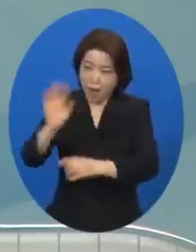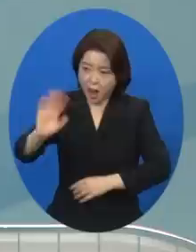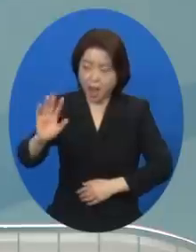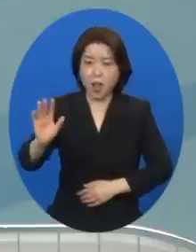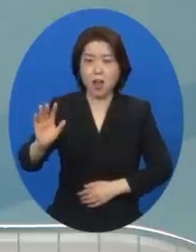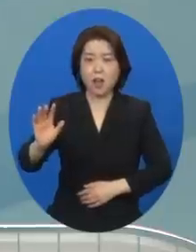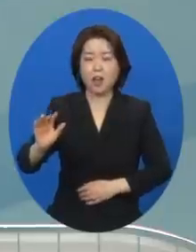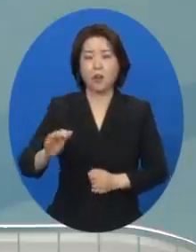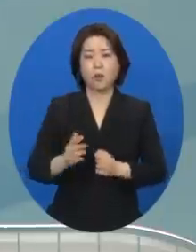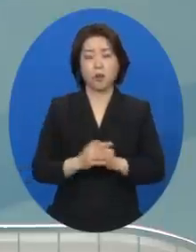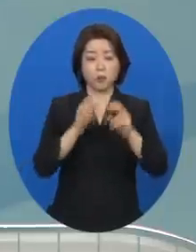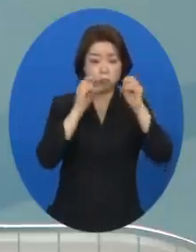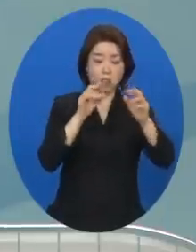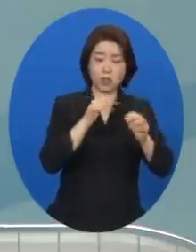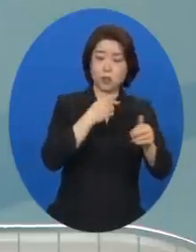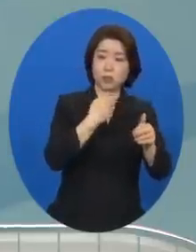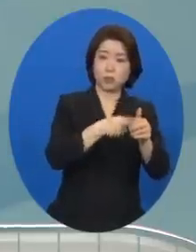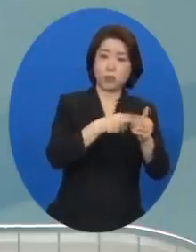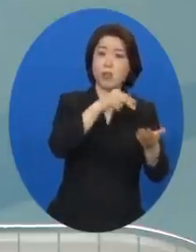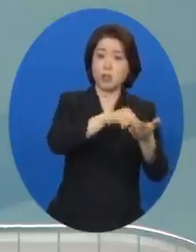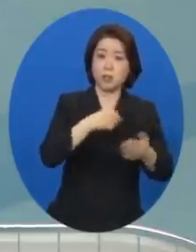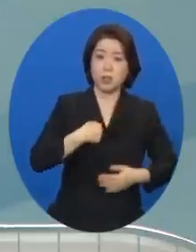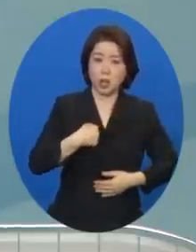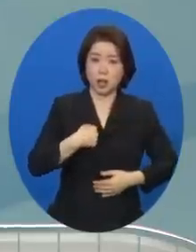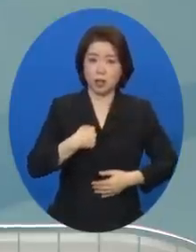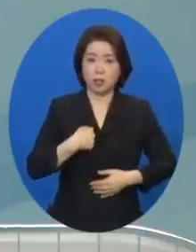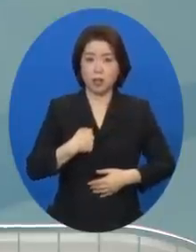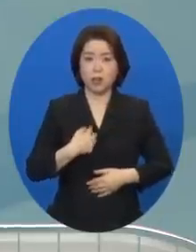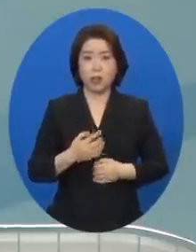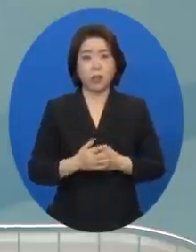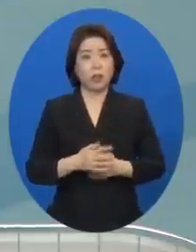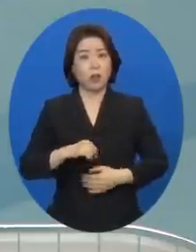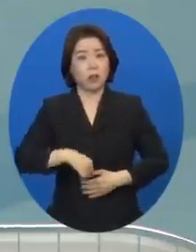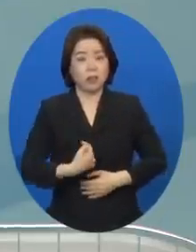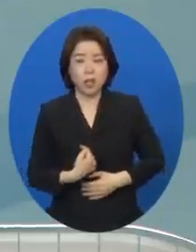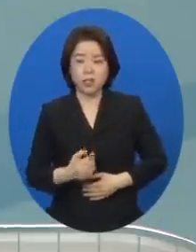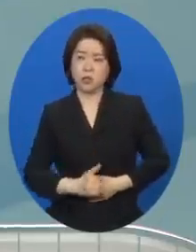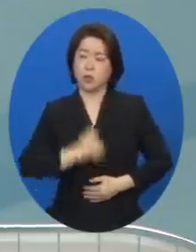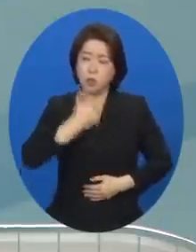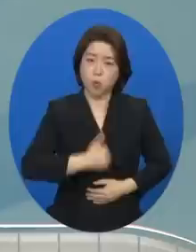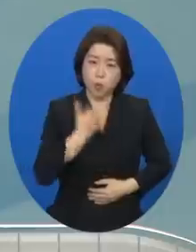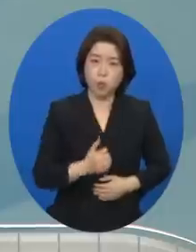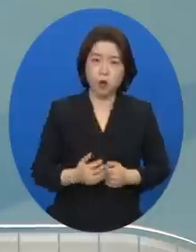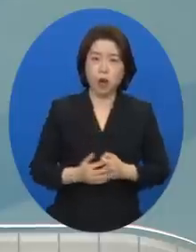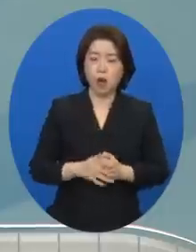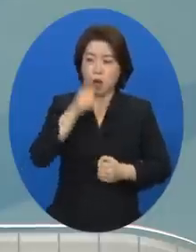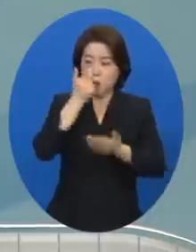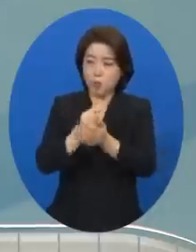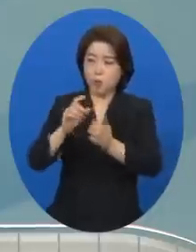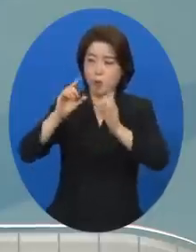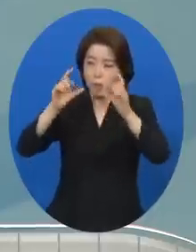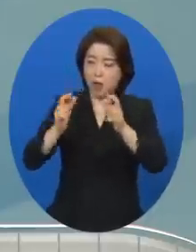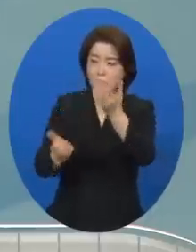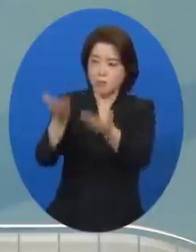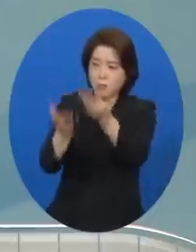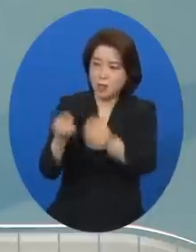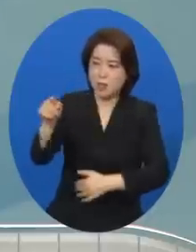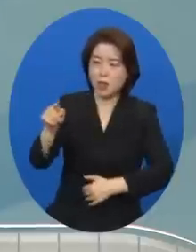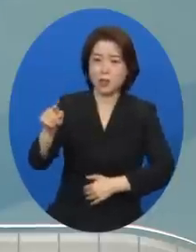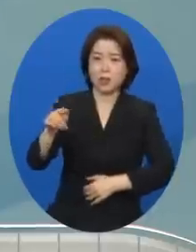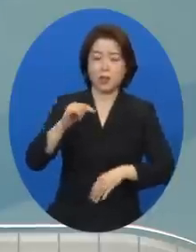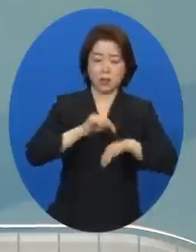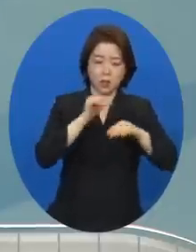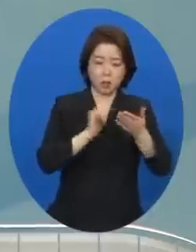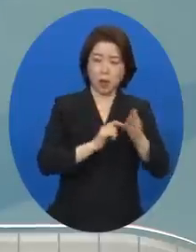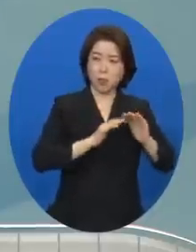선교사님 으로 갔는데 본인이 뭐 자기 3 자신의 혈기와 정죄와 판단하는 마음을 누를 수가